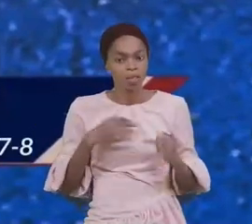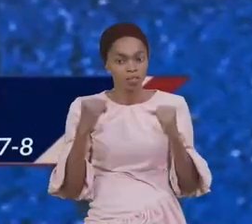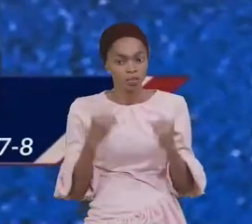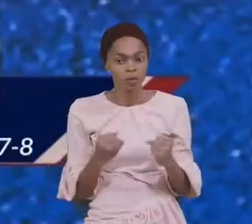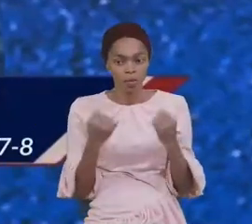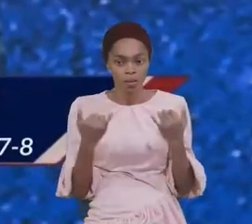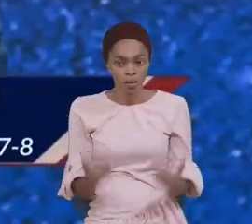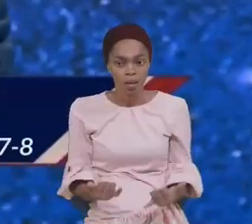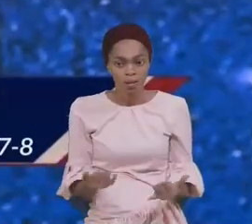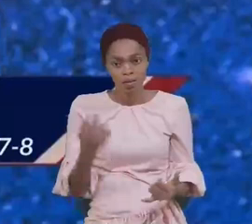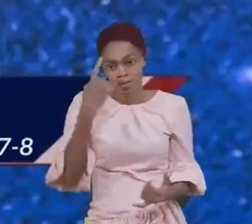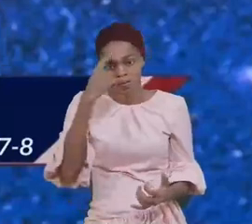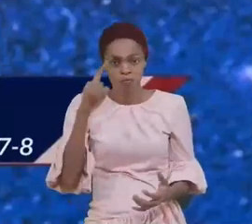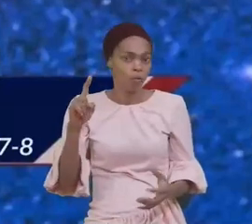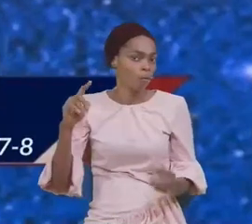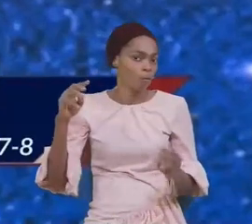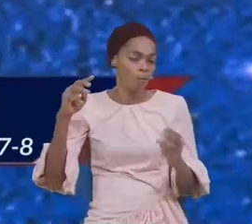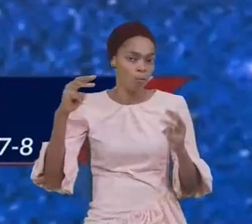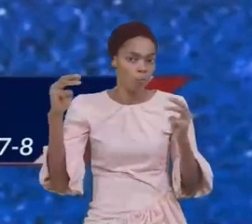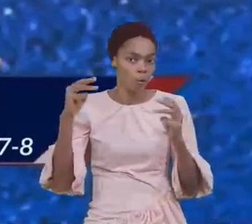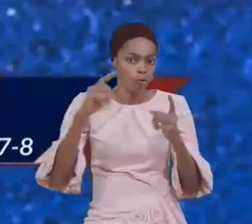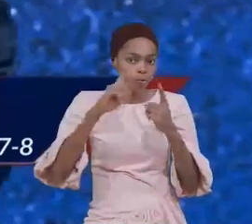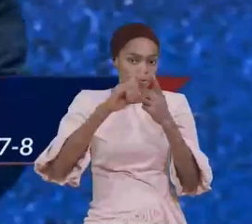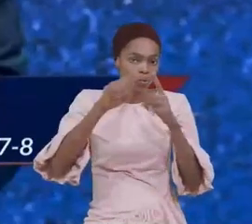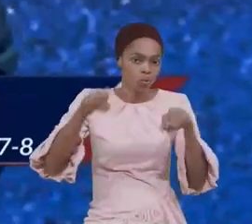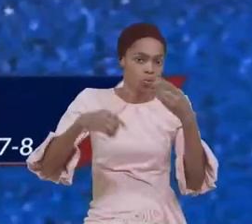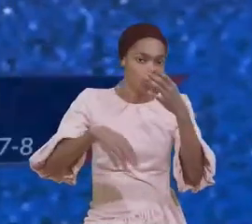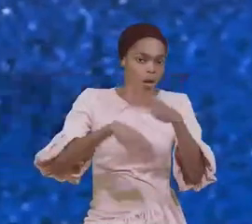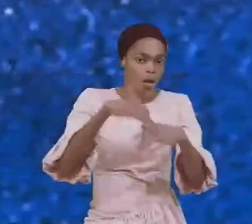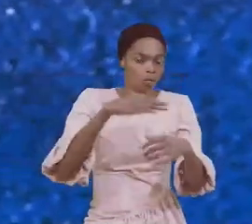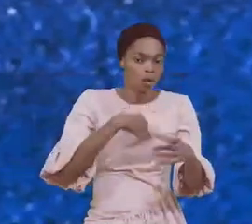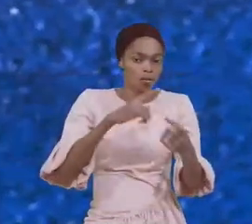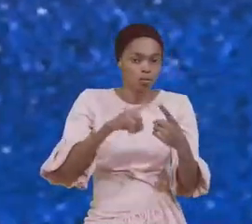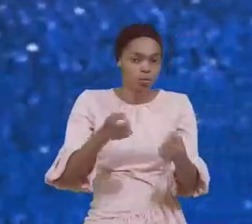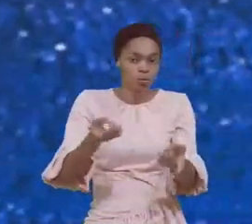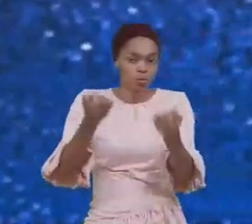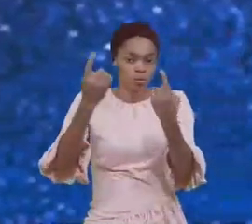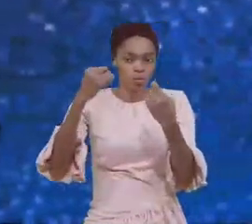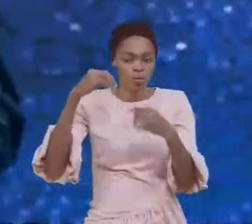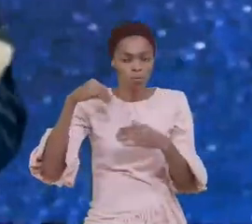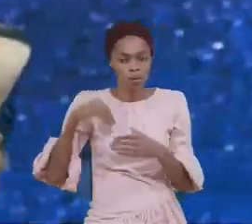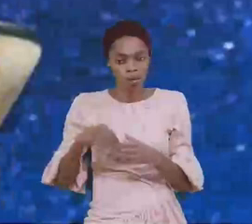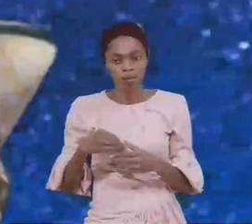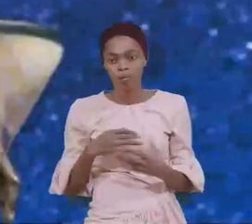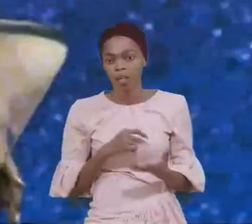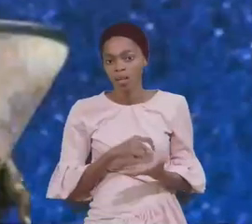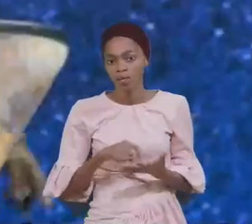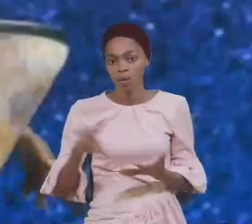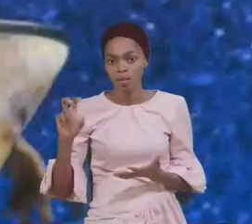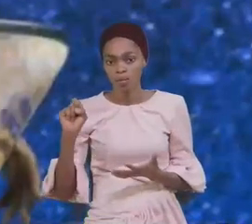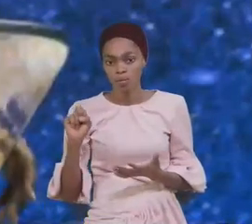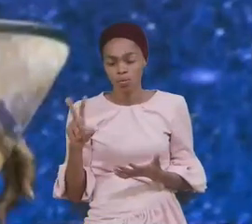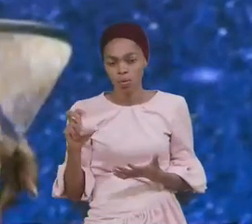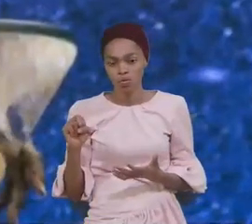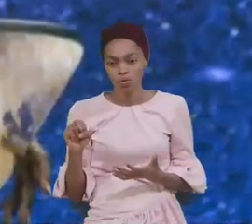soit pour combattre, soit pour sortir et pour entrer.